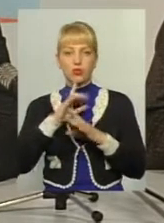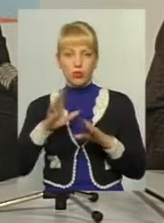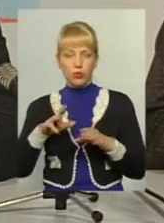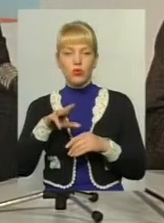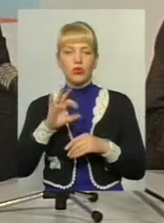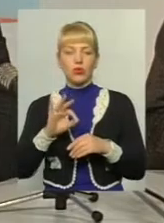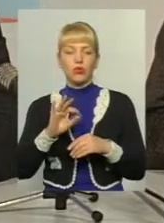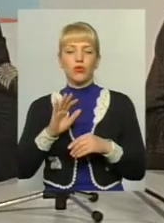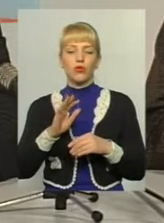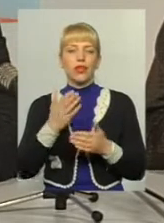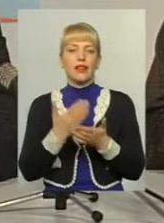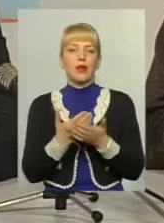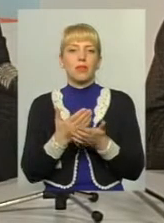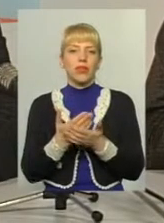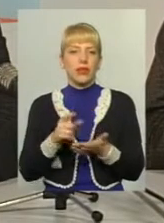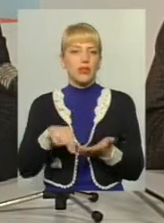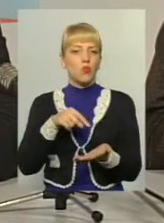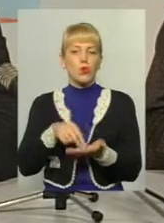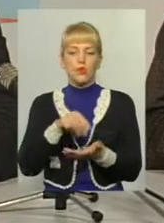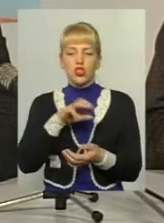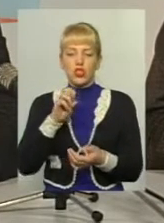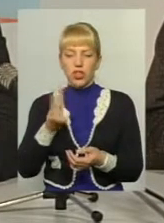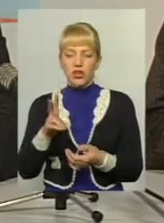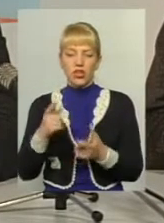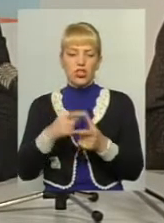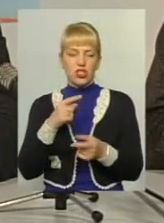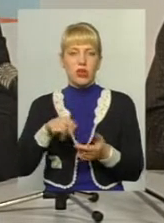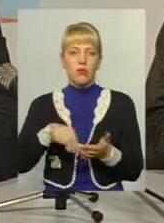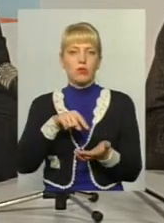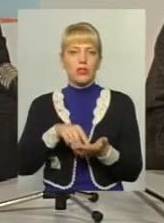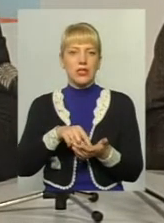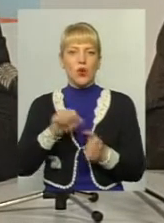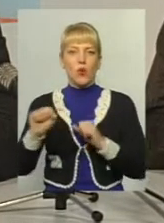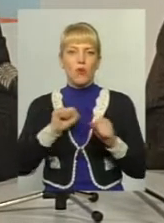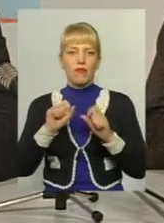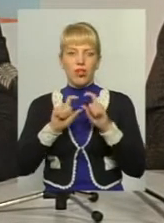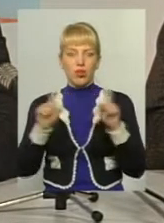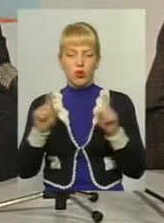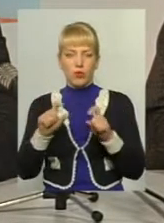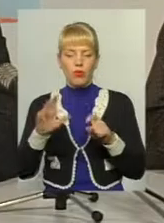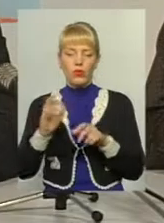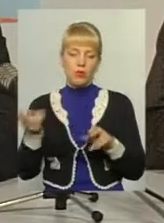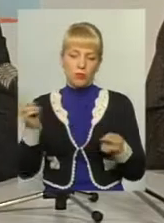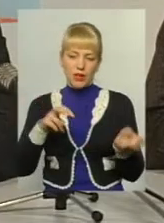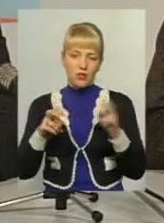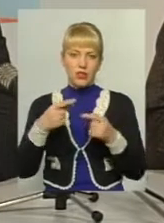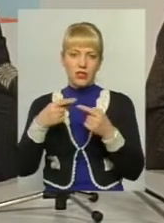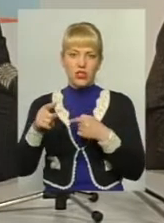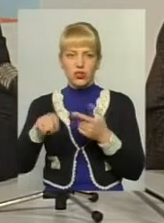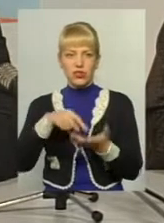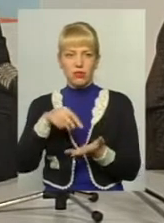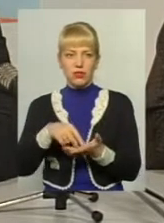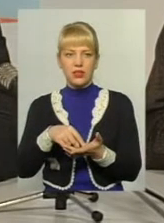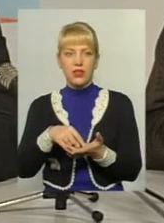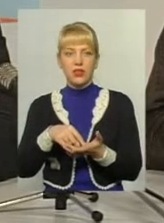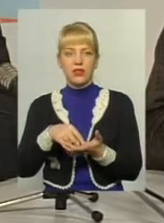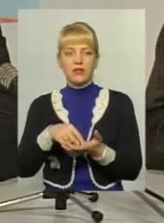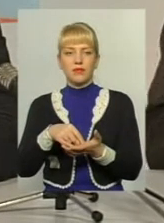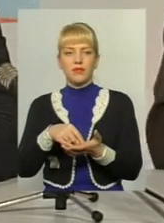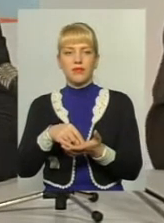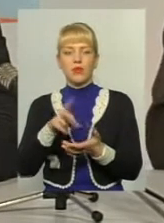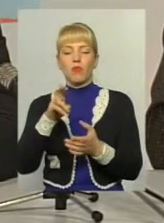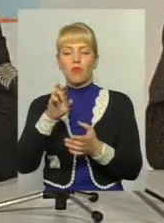того рухаємося. І той ринок послуг, він сам по собі також створиться.